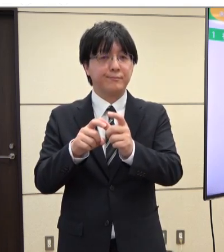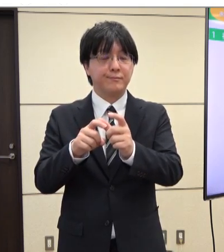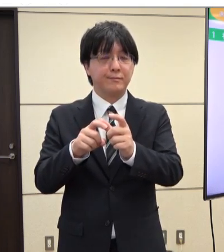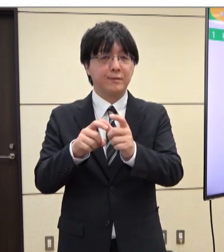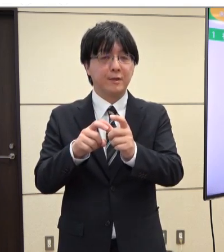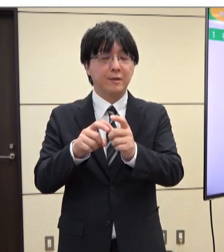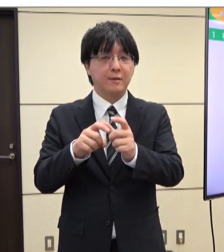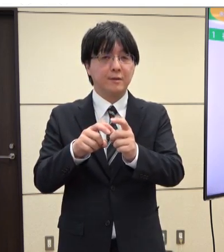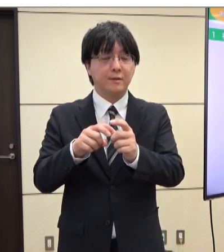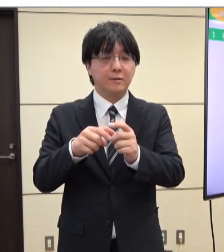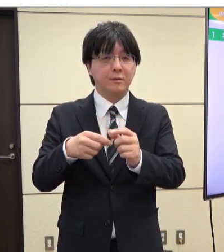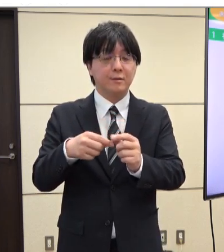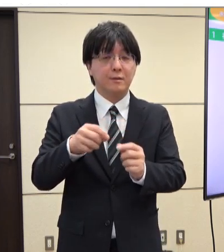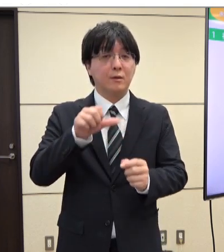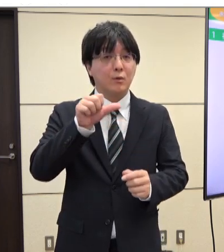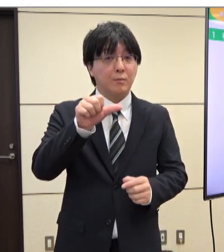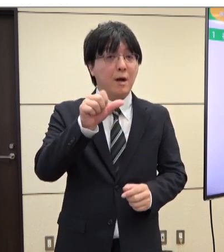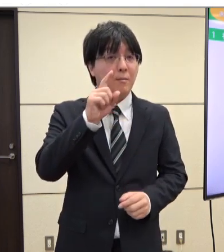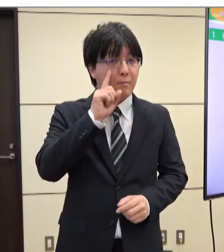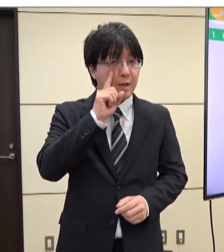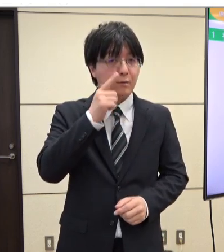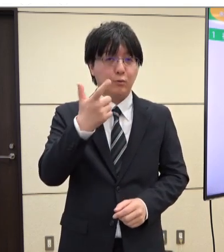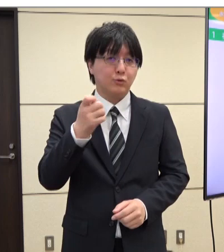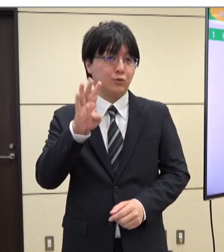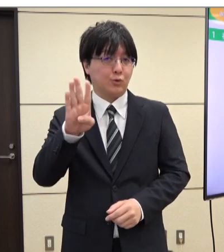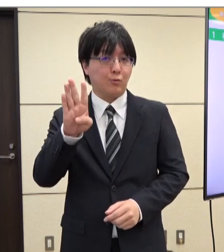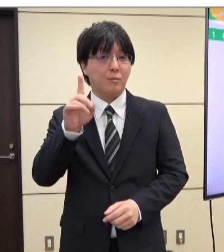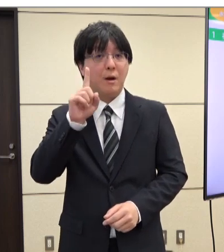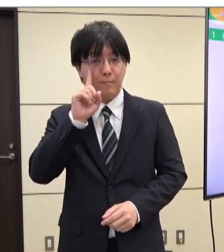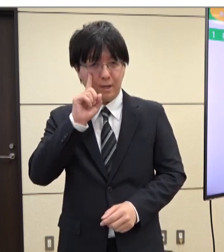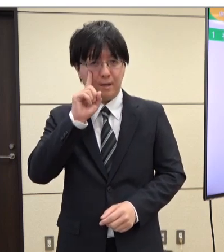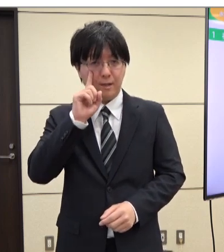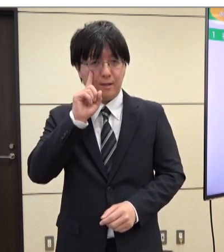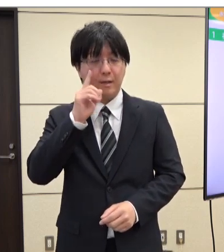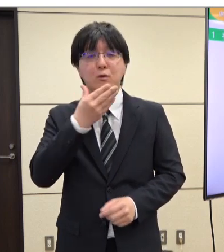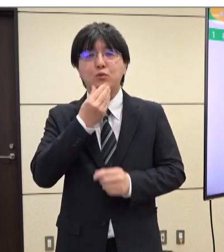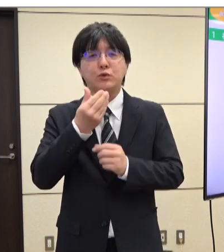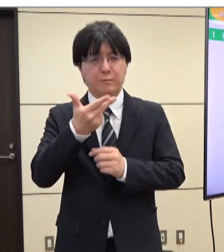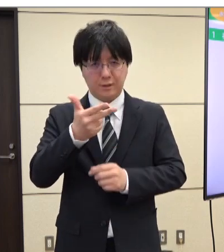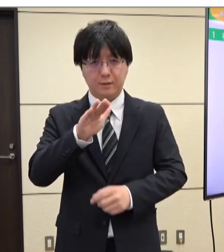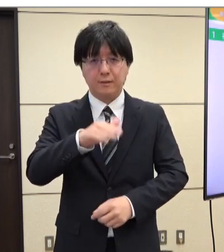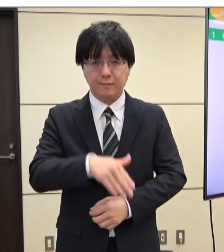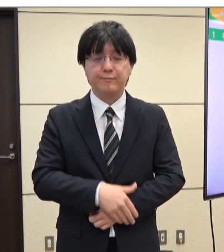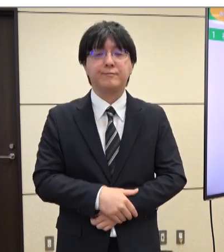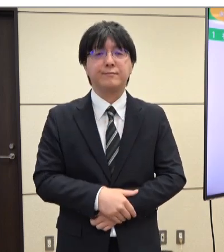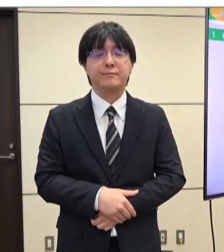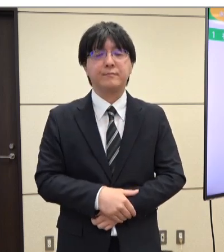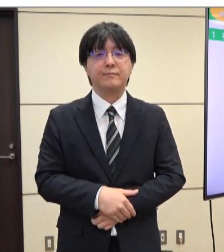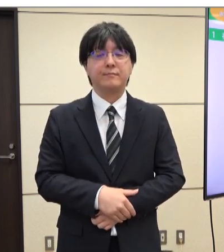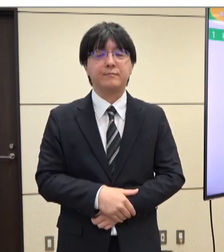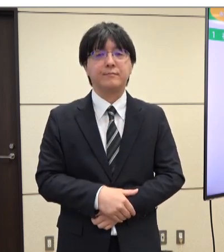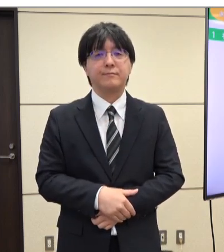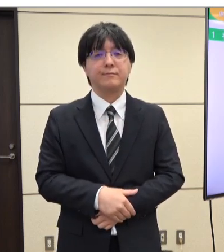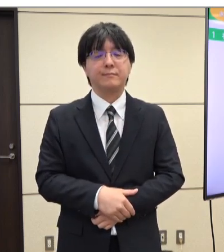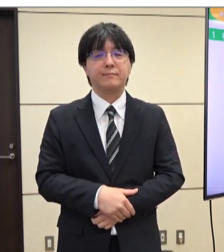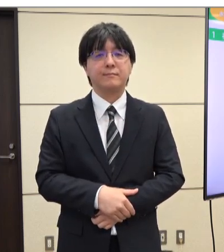5番目と64番目です。はい、で、その点ではですね、 まだ生活系